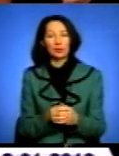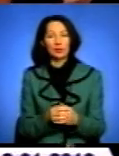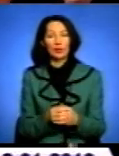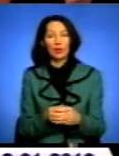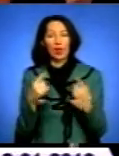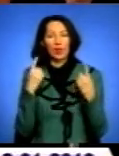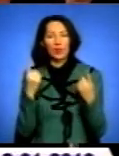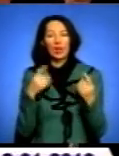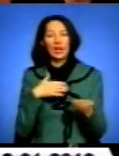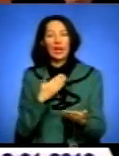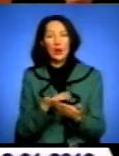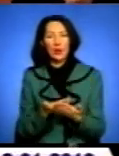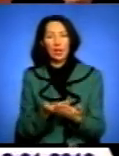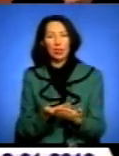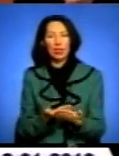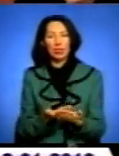Великий приклад